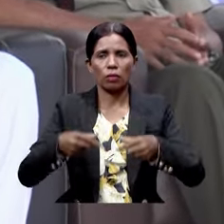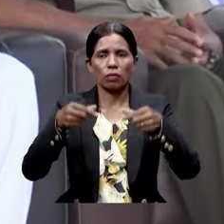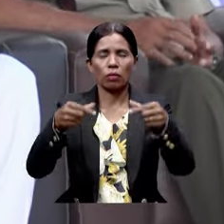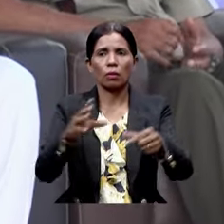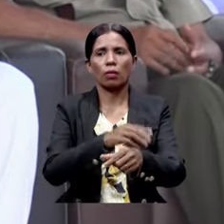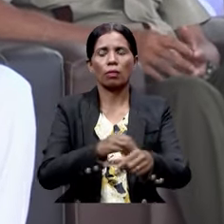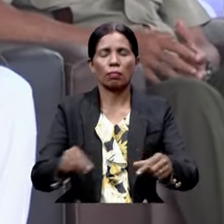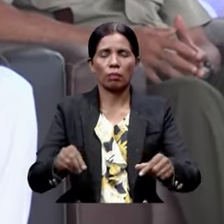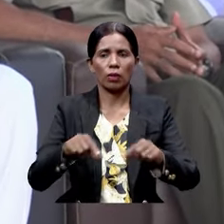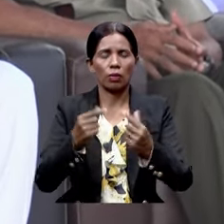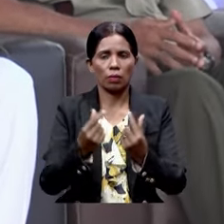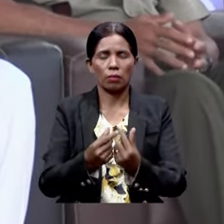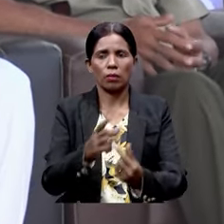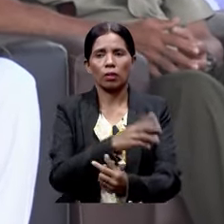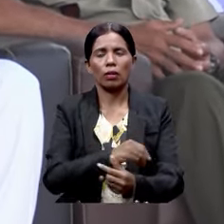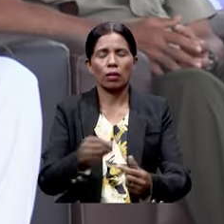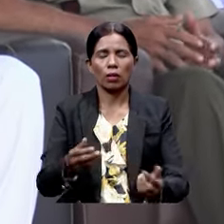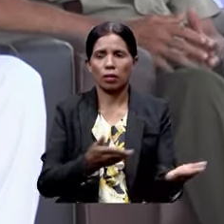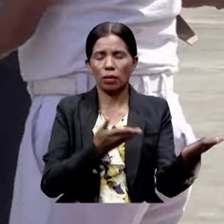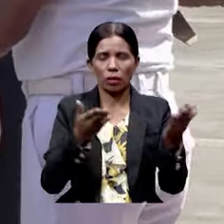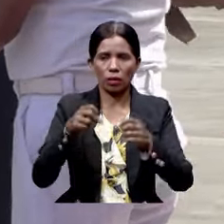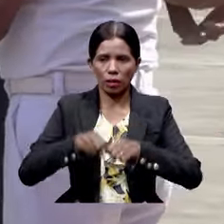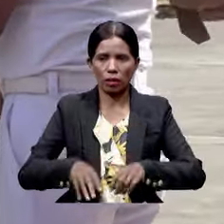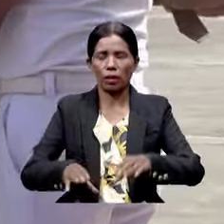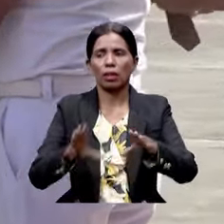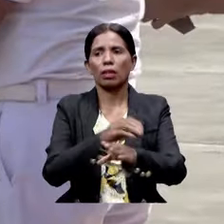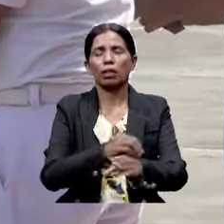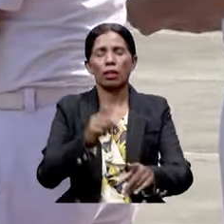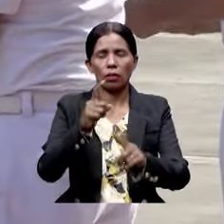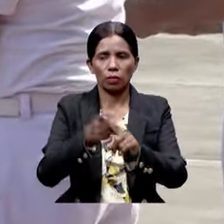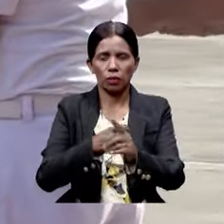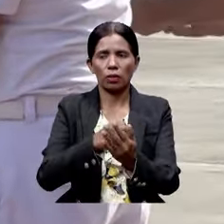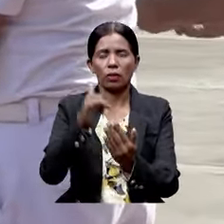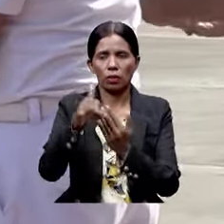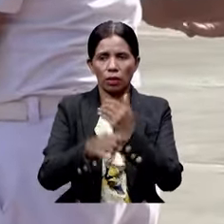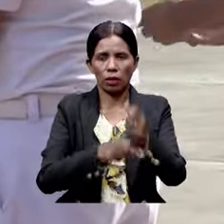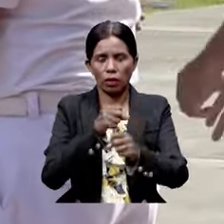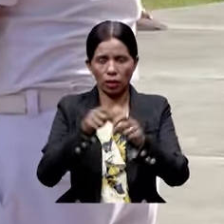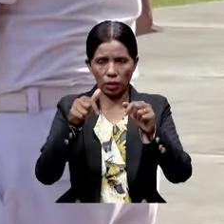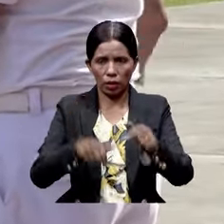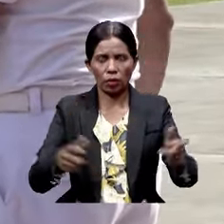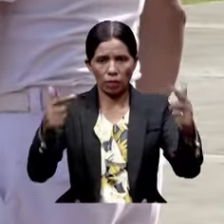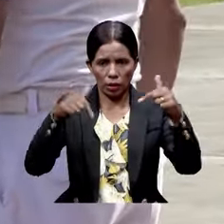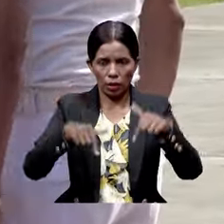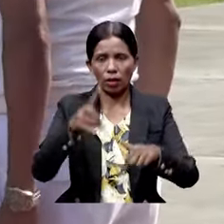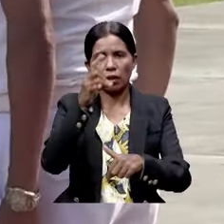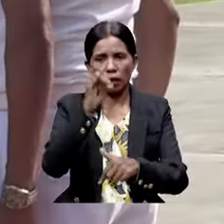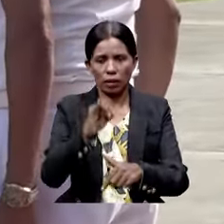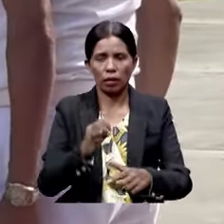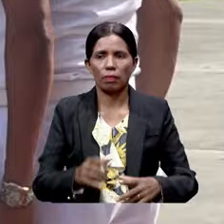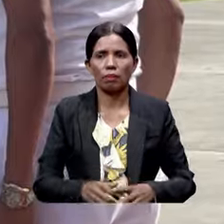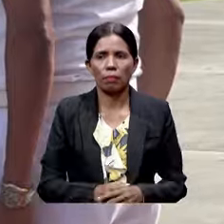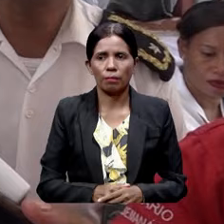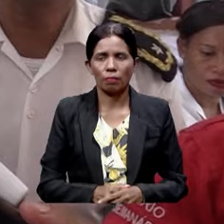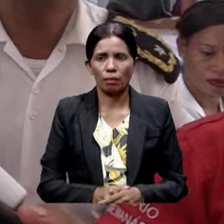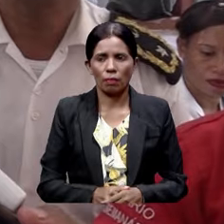naval, dadau ne ro refere atu nona ihe tasilaran, nune ihe fulan zunyu atinane seto ihe adili.